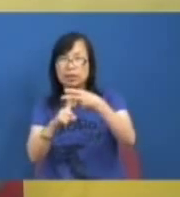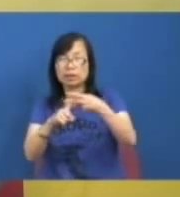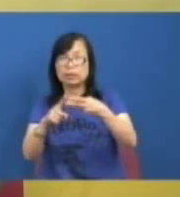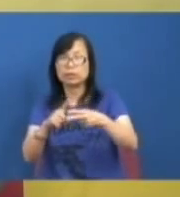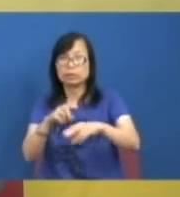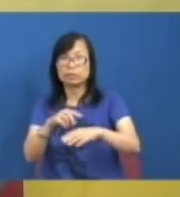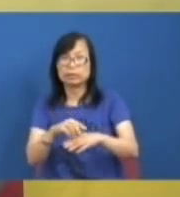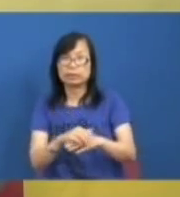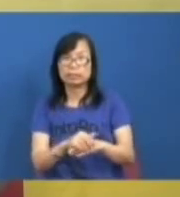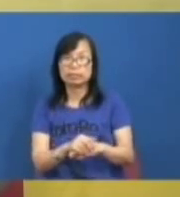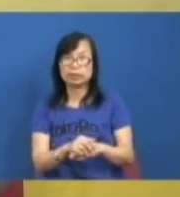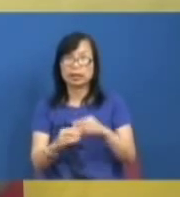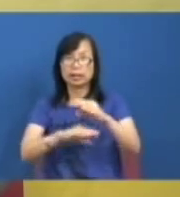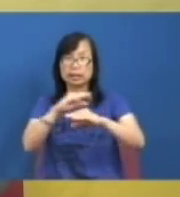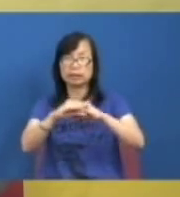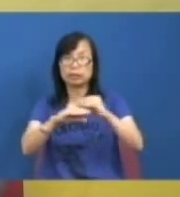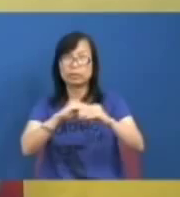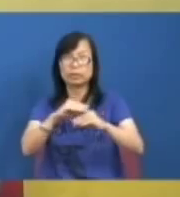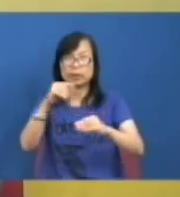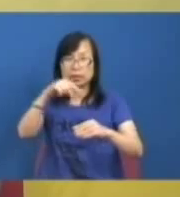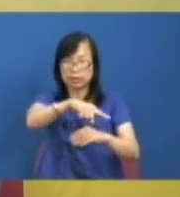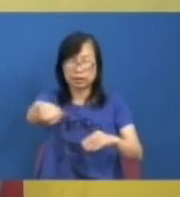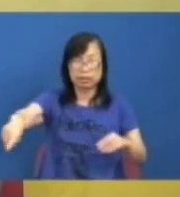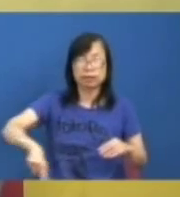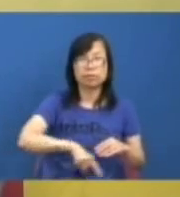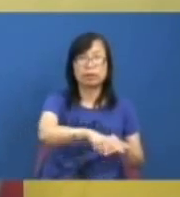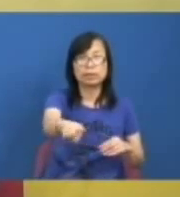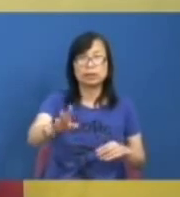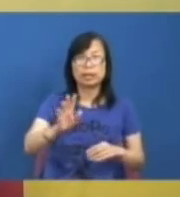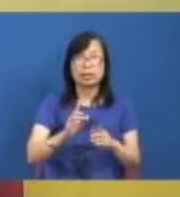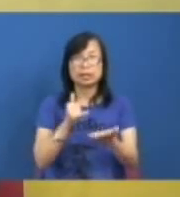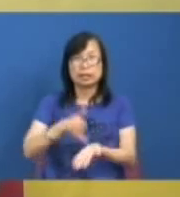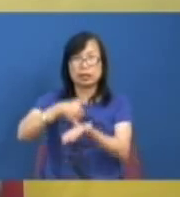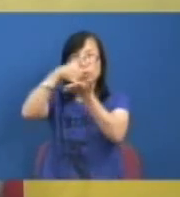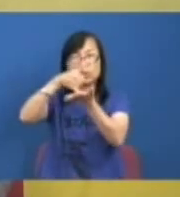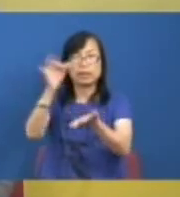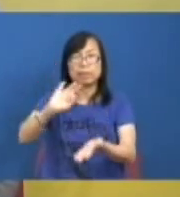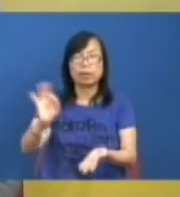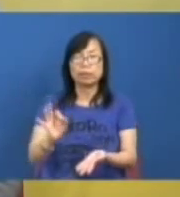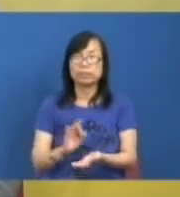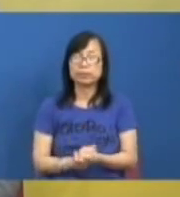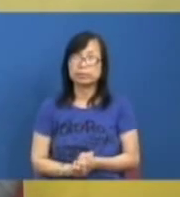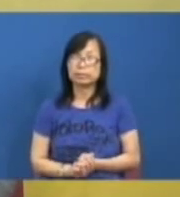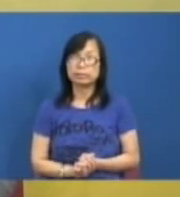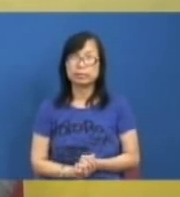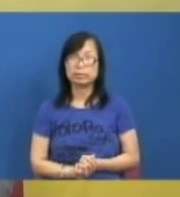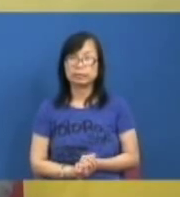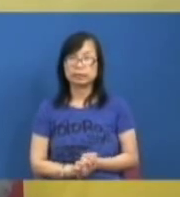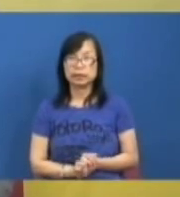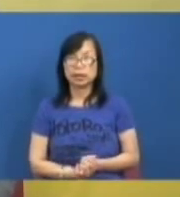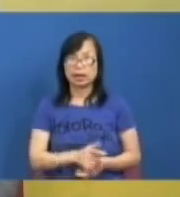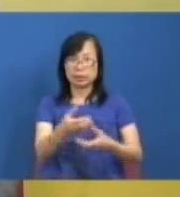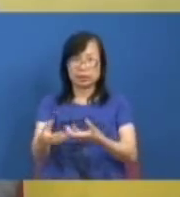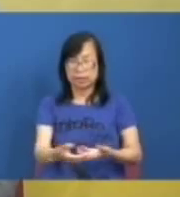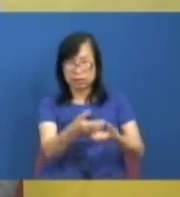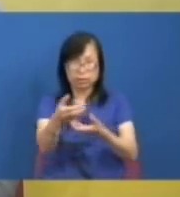期間啊，咁啊喺個用地裏邊咧就其實冇升降機，咁、 嗯、 由即係嗰啲消防